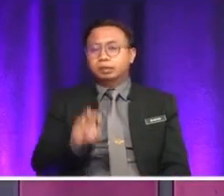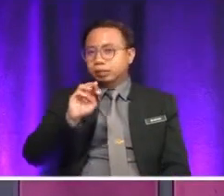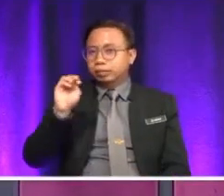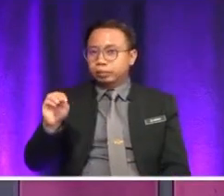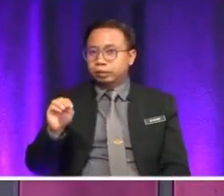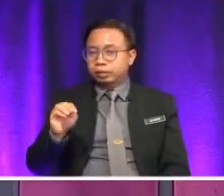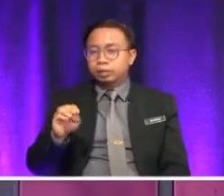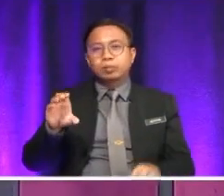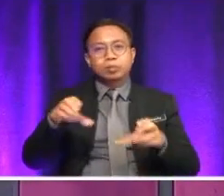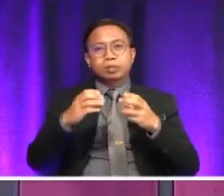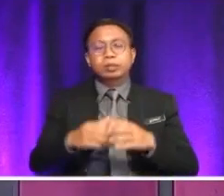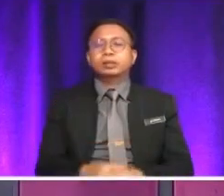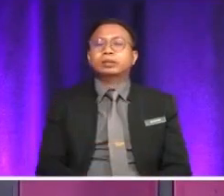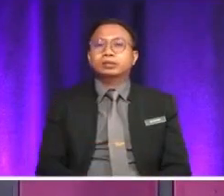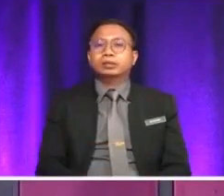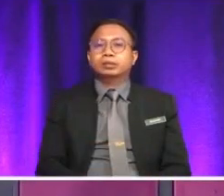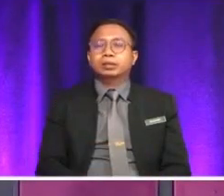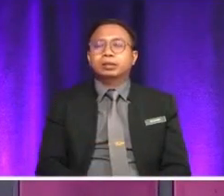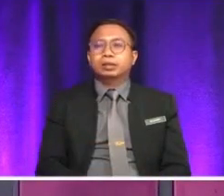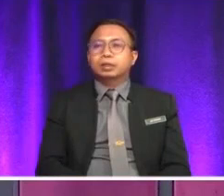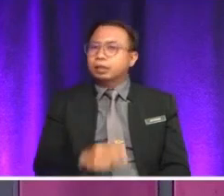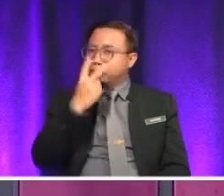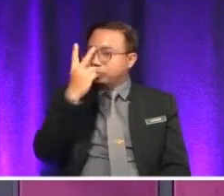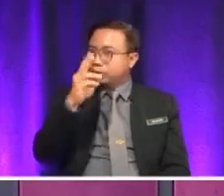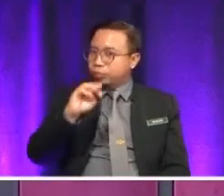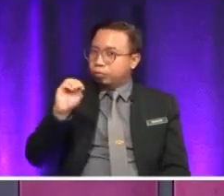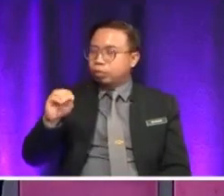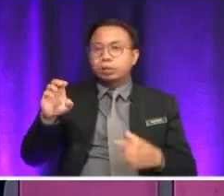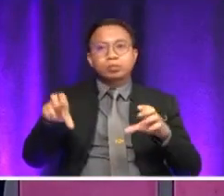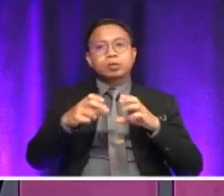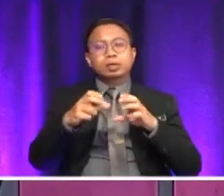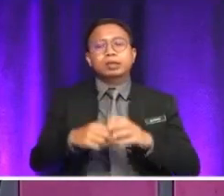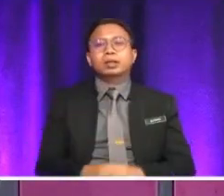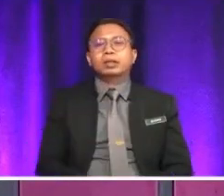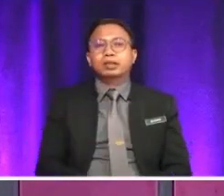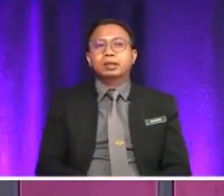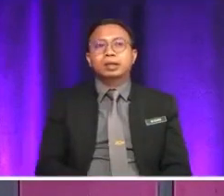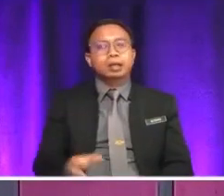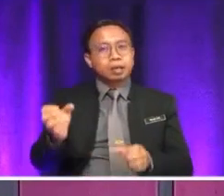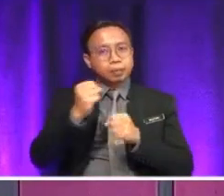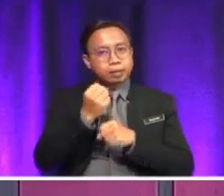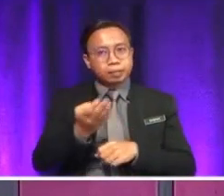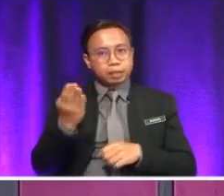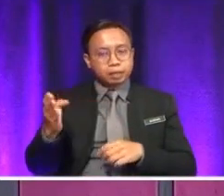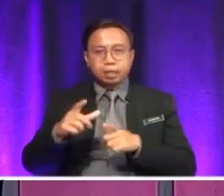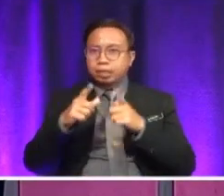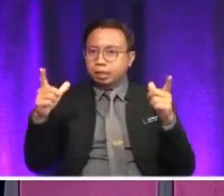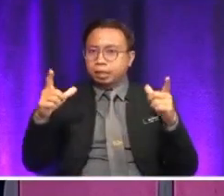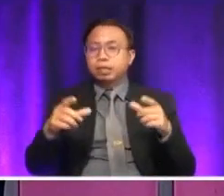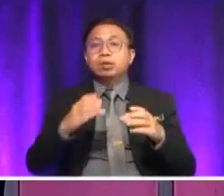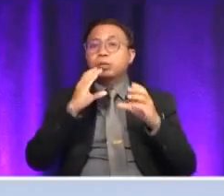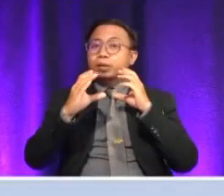tadi Okey, di mana kat sini kita nampak murid dapat membuat keputusan. Kita ambil bahan-bahan yang lain. Okey,